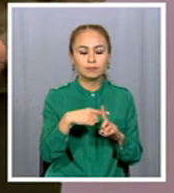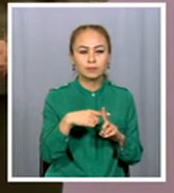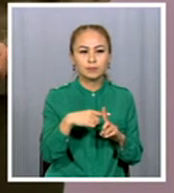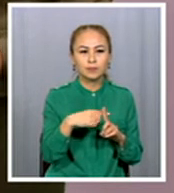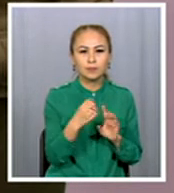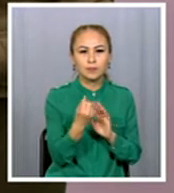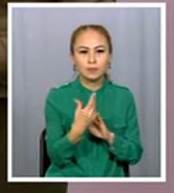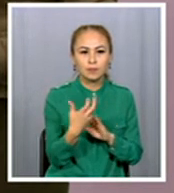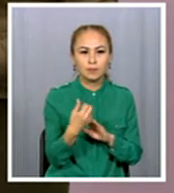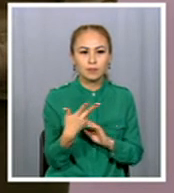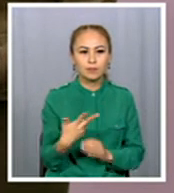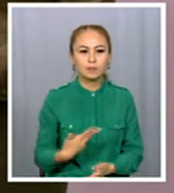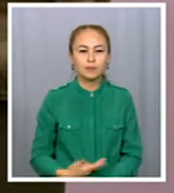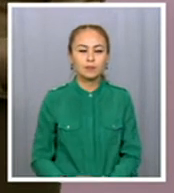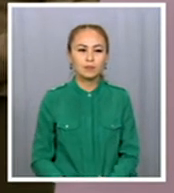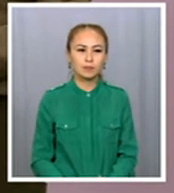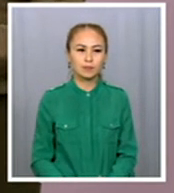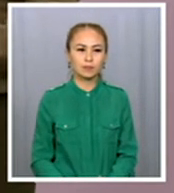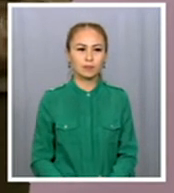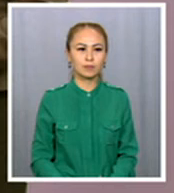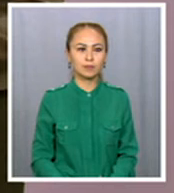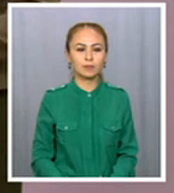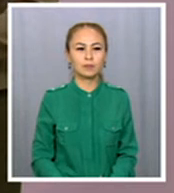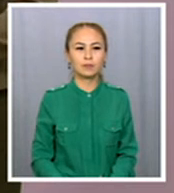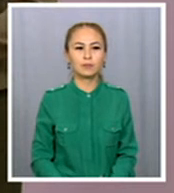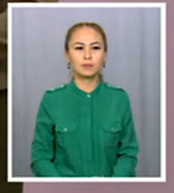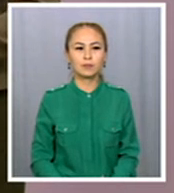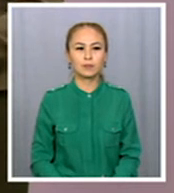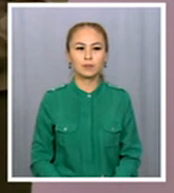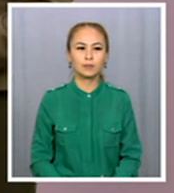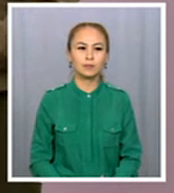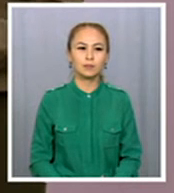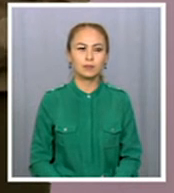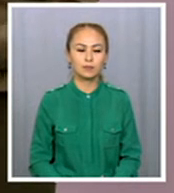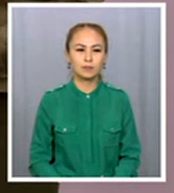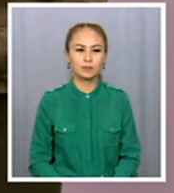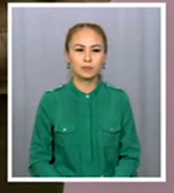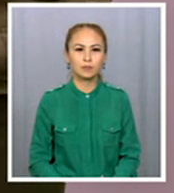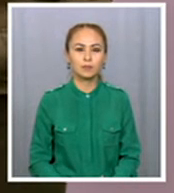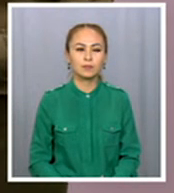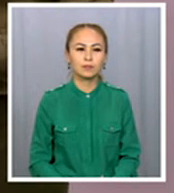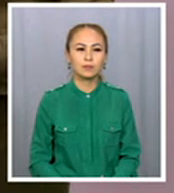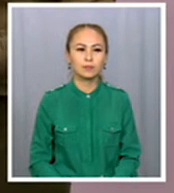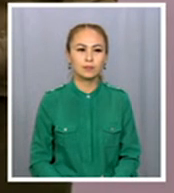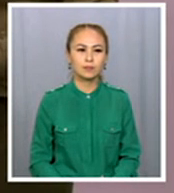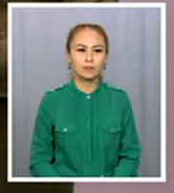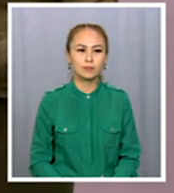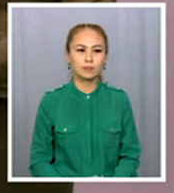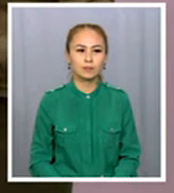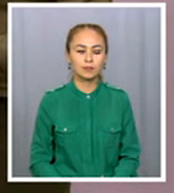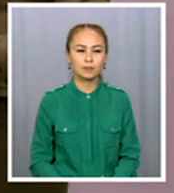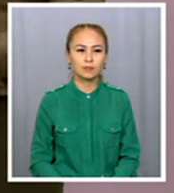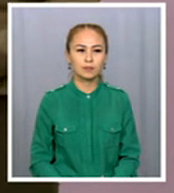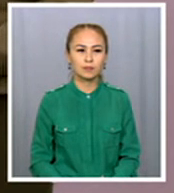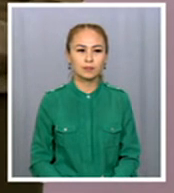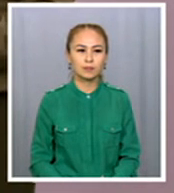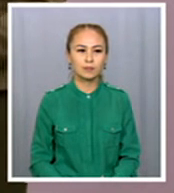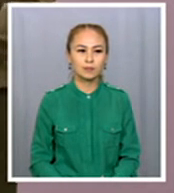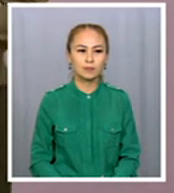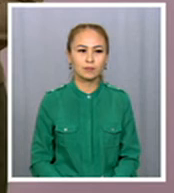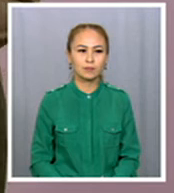сандарының қосындысын анықтап аламыз. Жауабы 15А мен 13-тің қосындысы түрінде